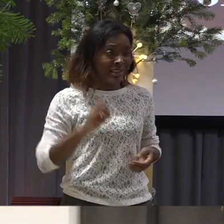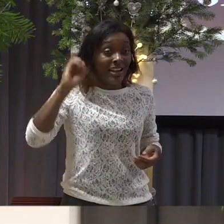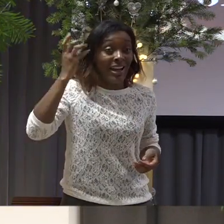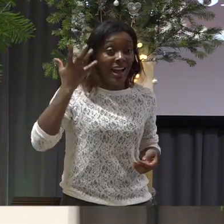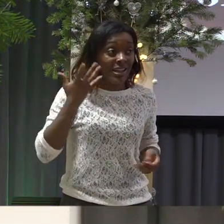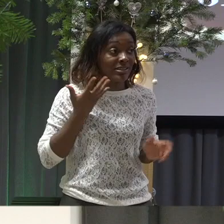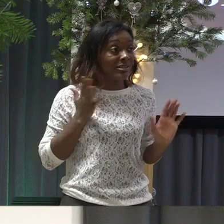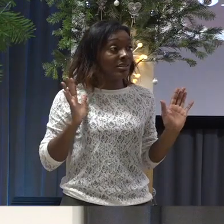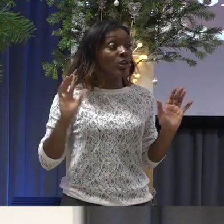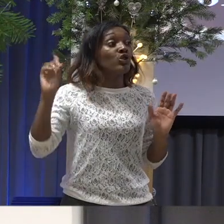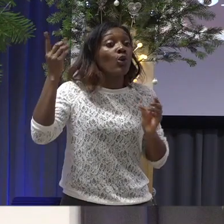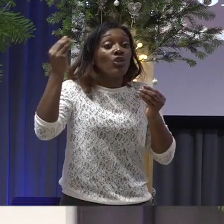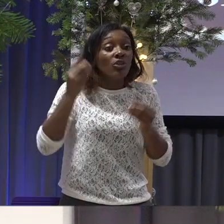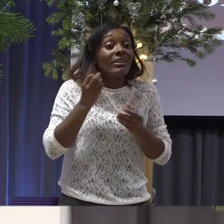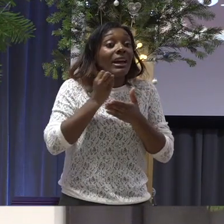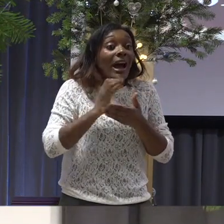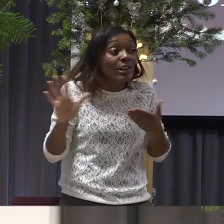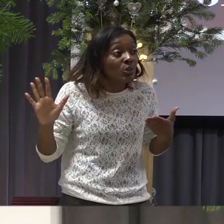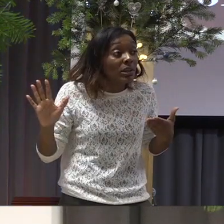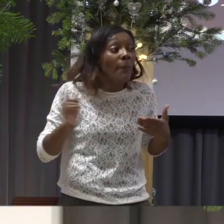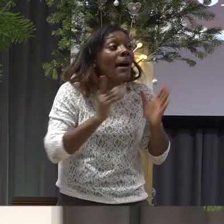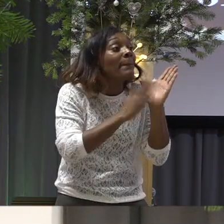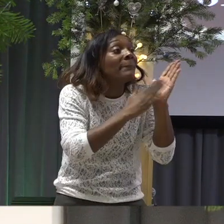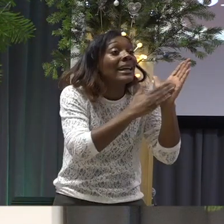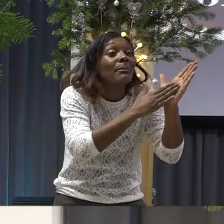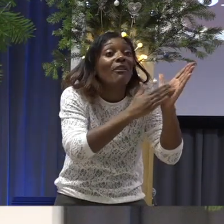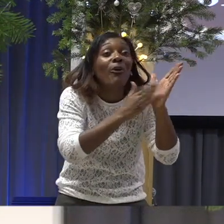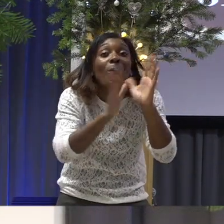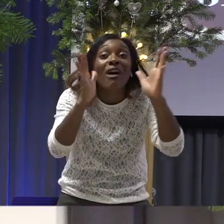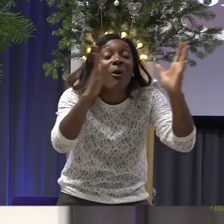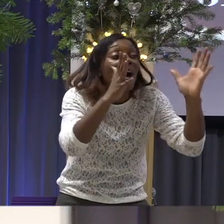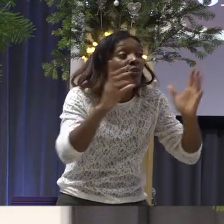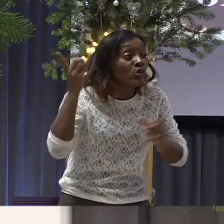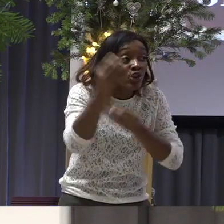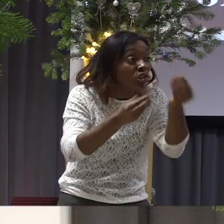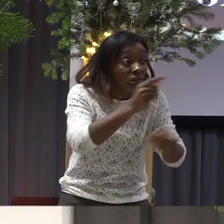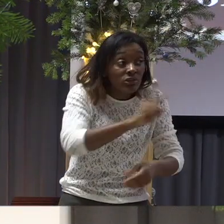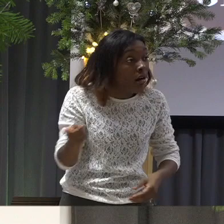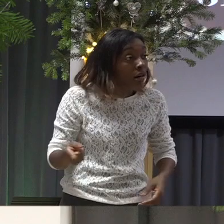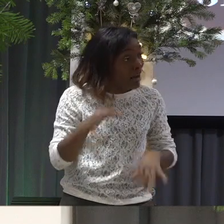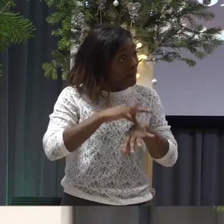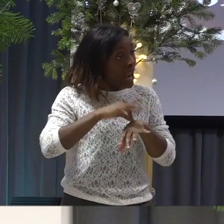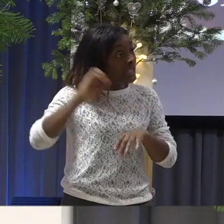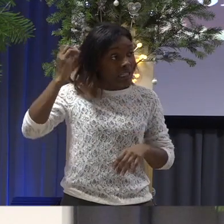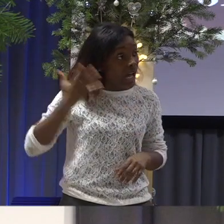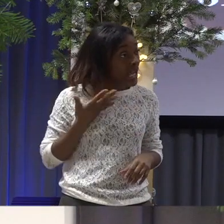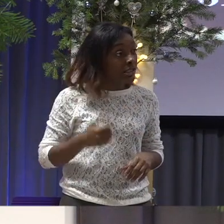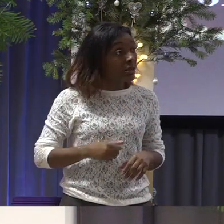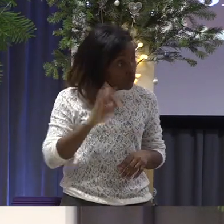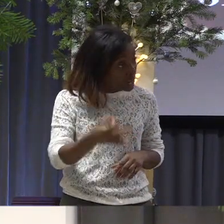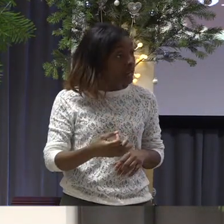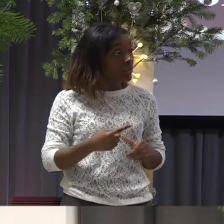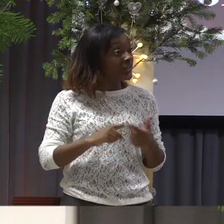de Dieu. La vie est une grâce. La santé, c'est une grâce. La maladie aussi est une grâce. Les échecs